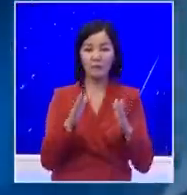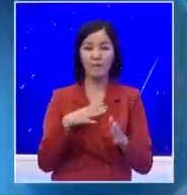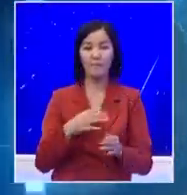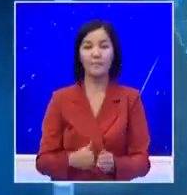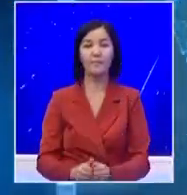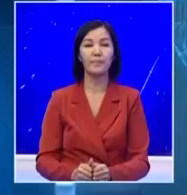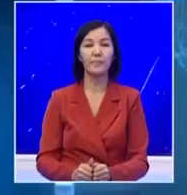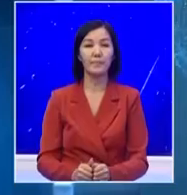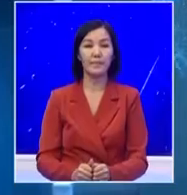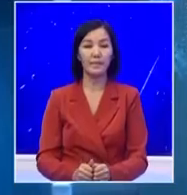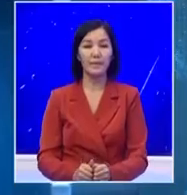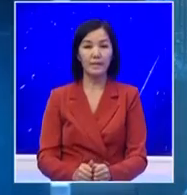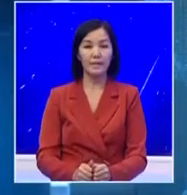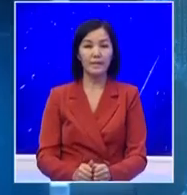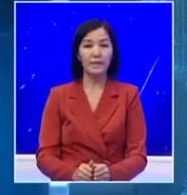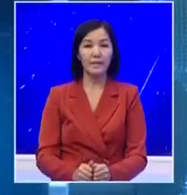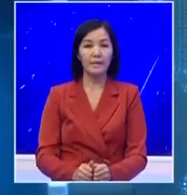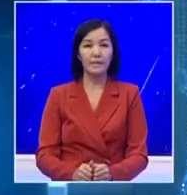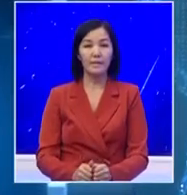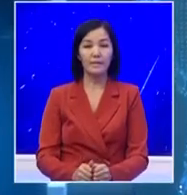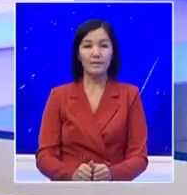дайындаған Меруерт Қыдырбайқызы, Жетісу телеарнасы.